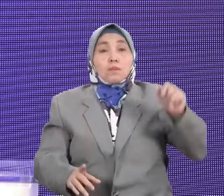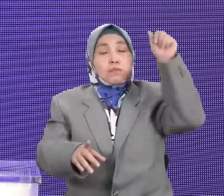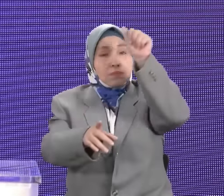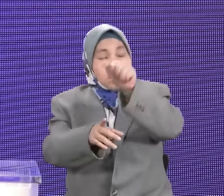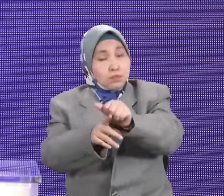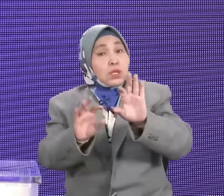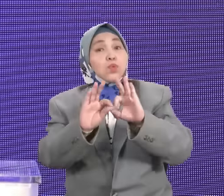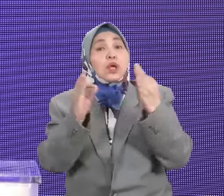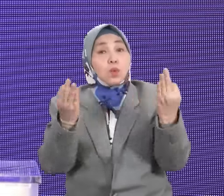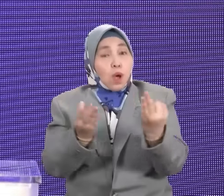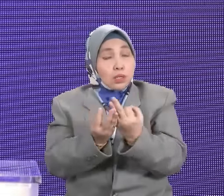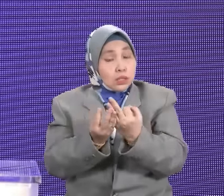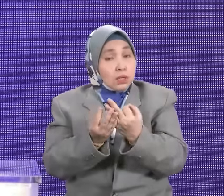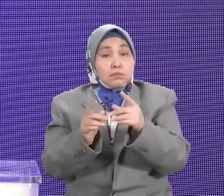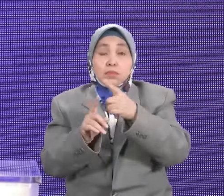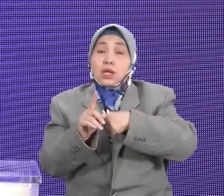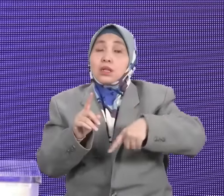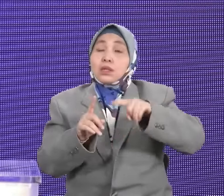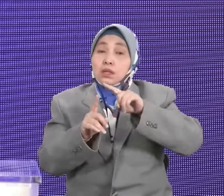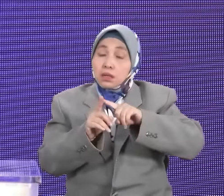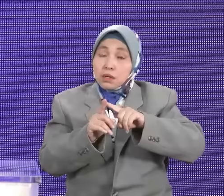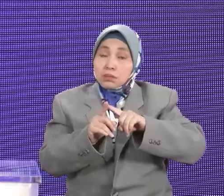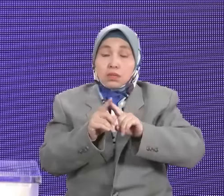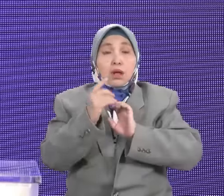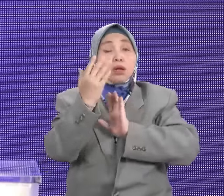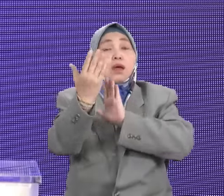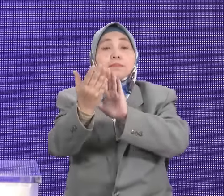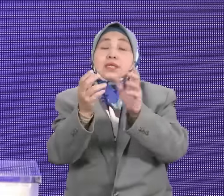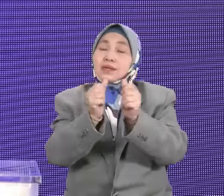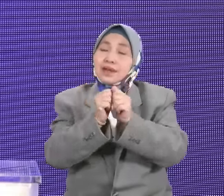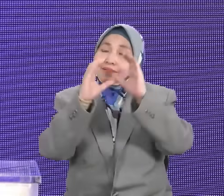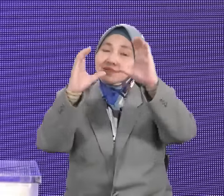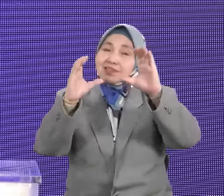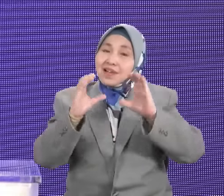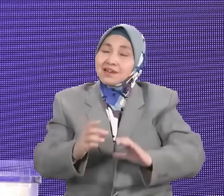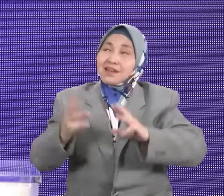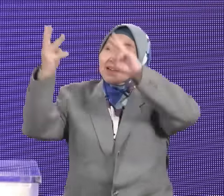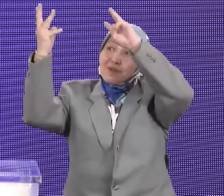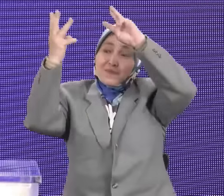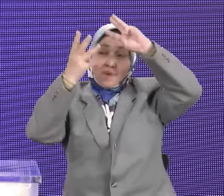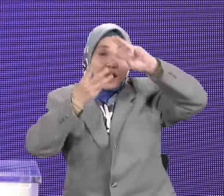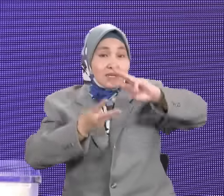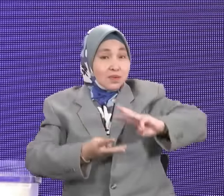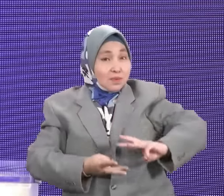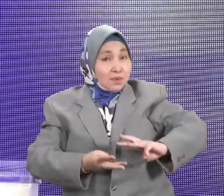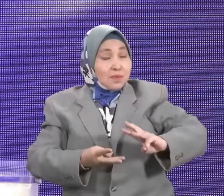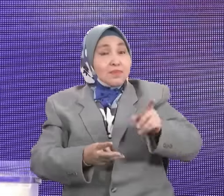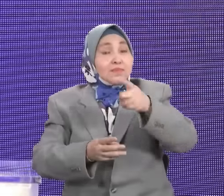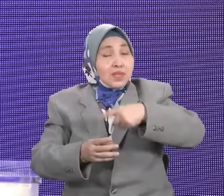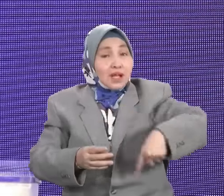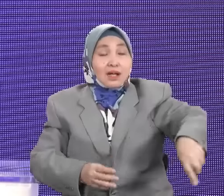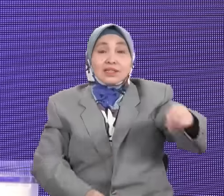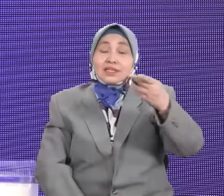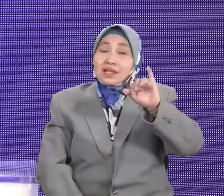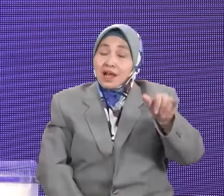satu keluarga apabila ia nya dihadapi dengan kaidah daripada Wahyu yaitu mereka hajar